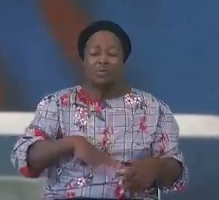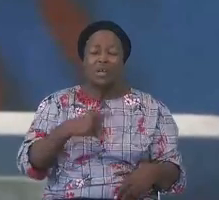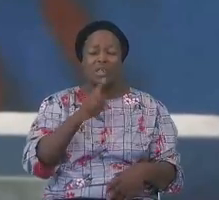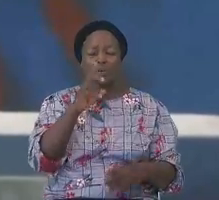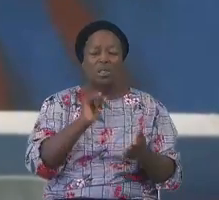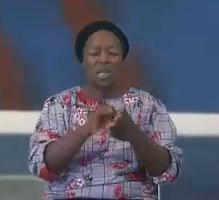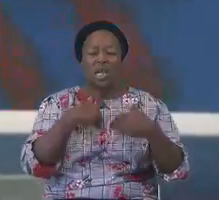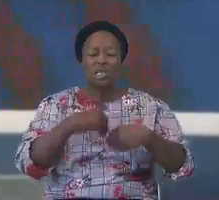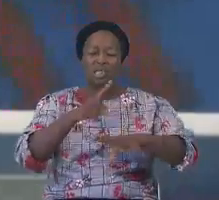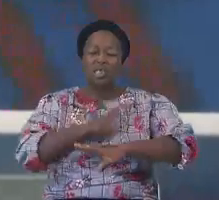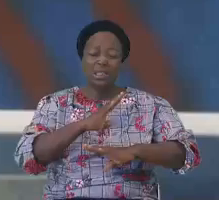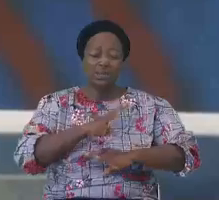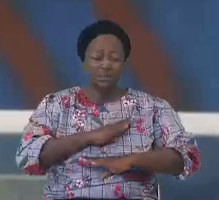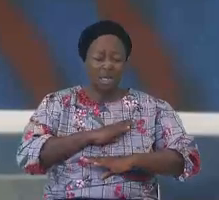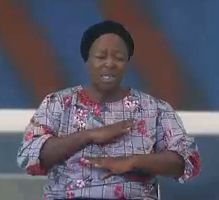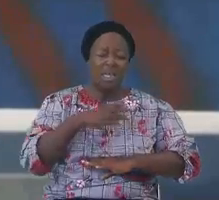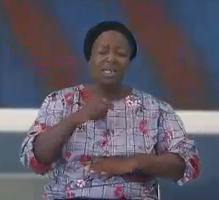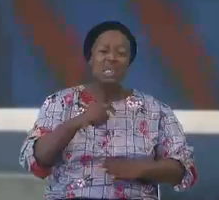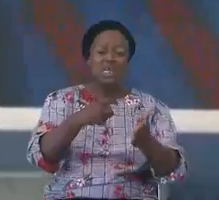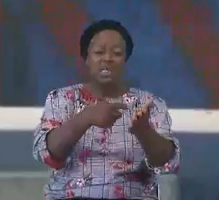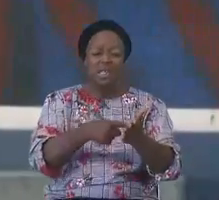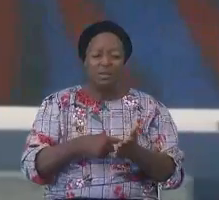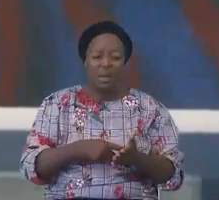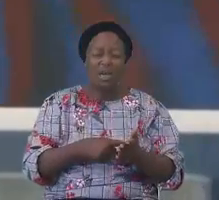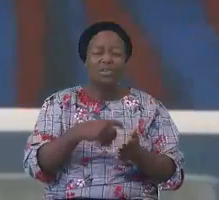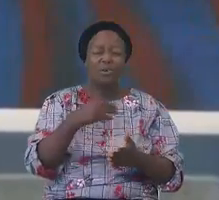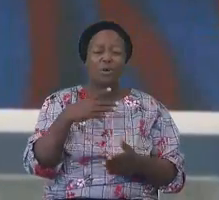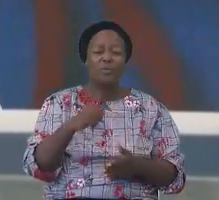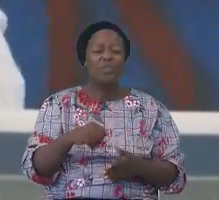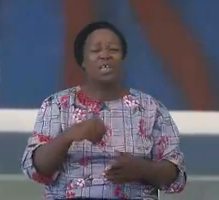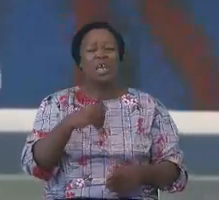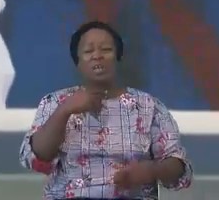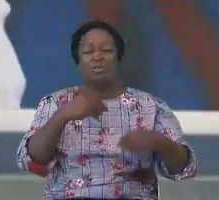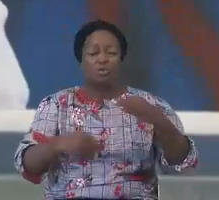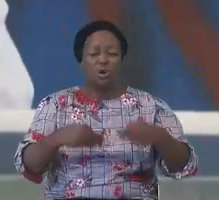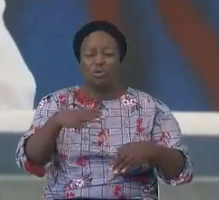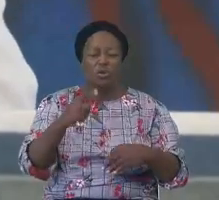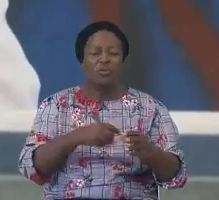a apporté le réconfort pour les attristés, Christ, celui qui a